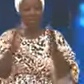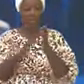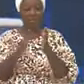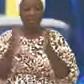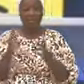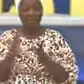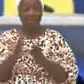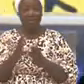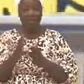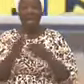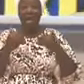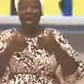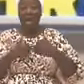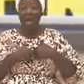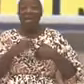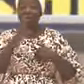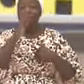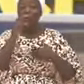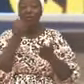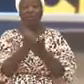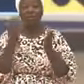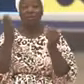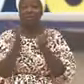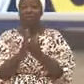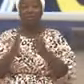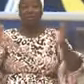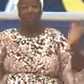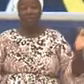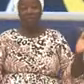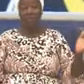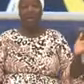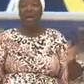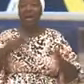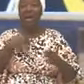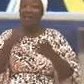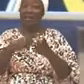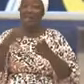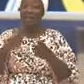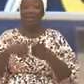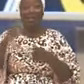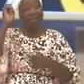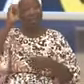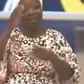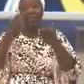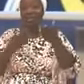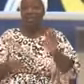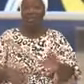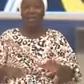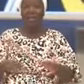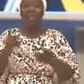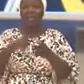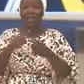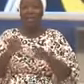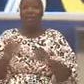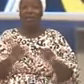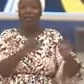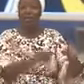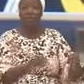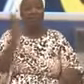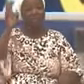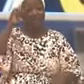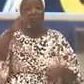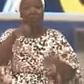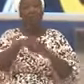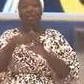jésus a été crucifié alors il est mort ils ont mis dans